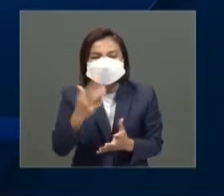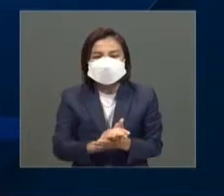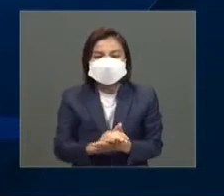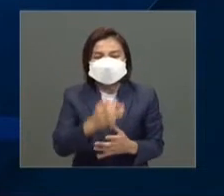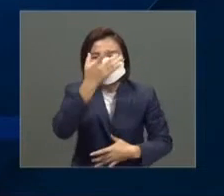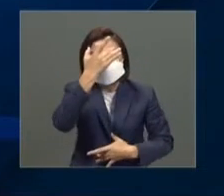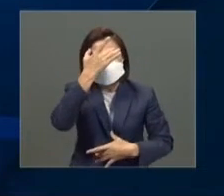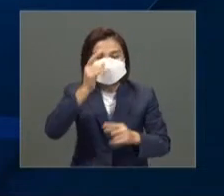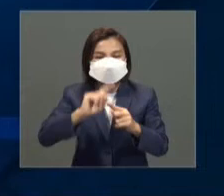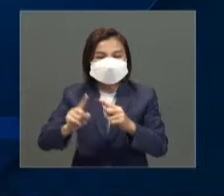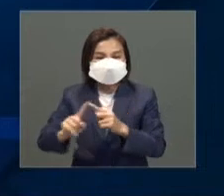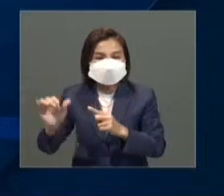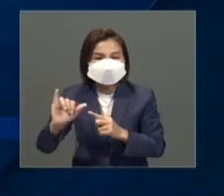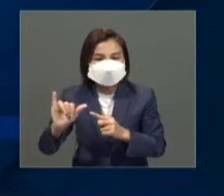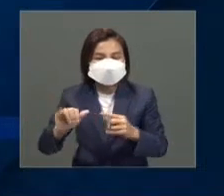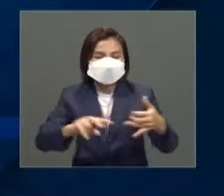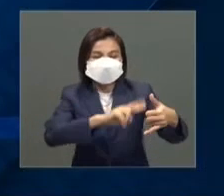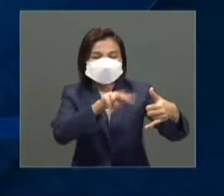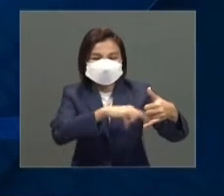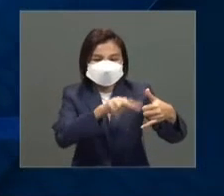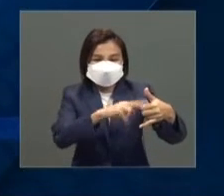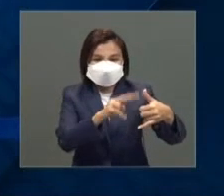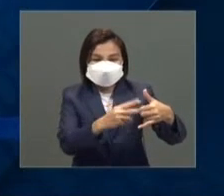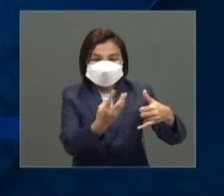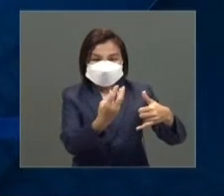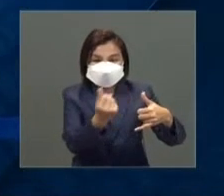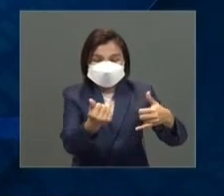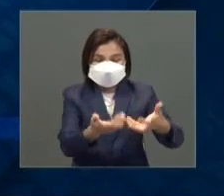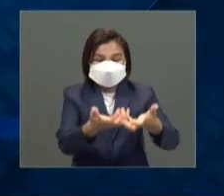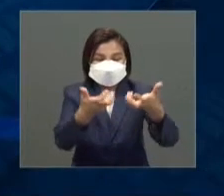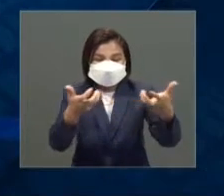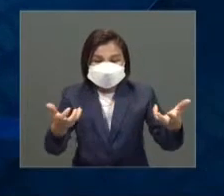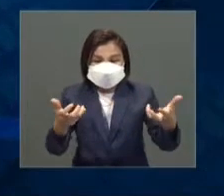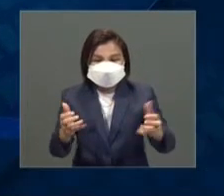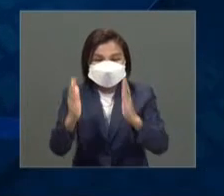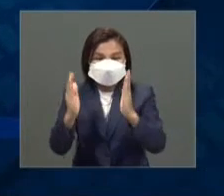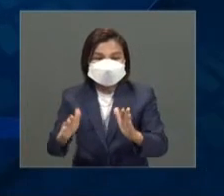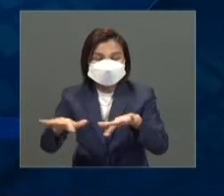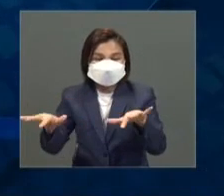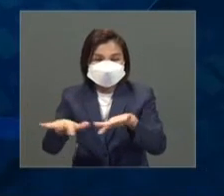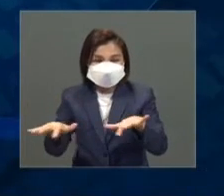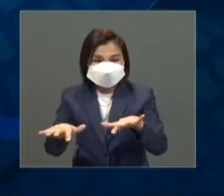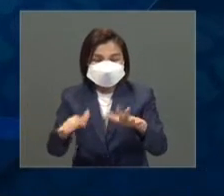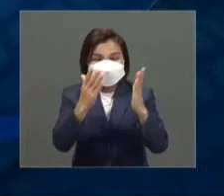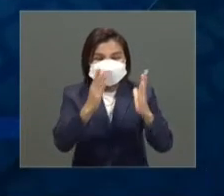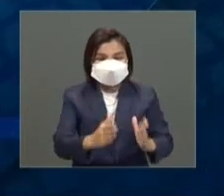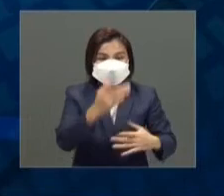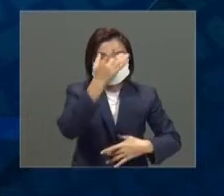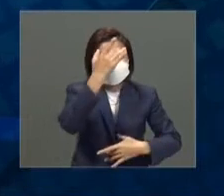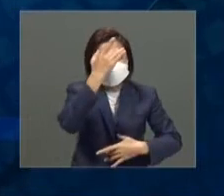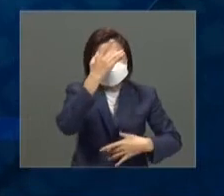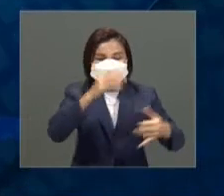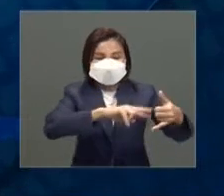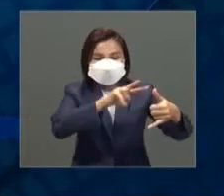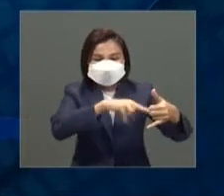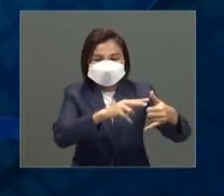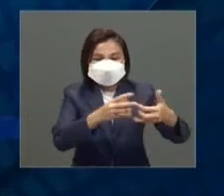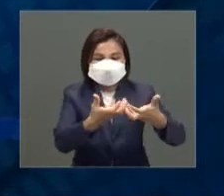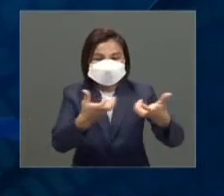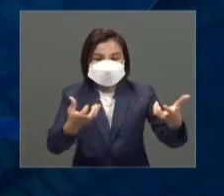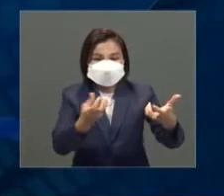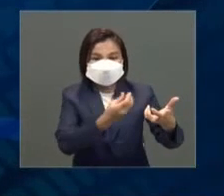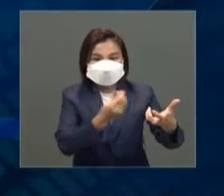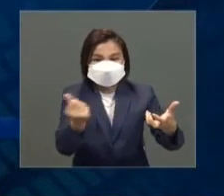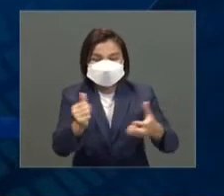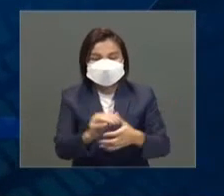จะได้แยกโรคแยกคนติดโรคออกจากคนปกติโดยเร็วเราก็จะได้ผ่านสถานการณ์นี้ไปโดยเร็วนะ